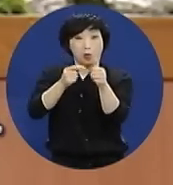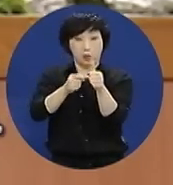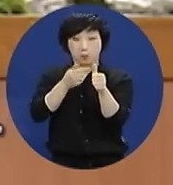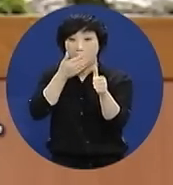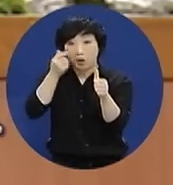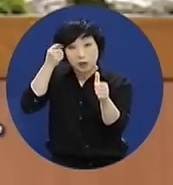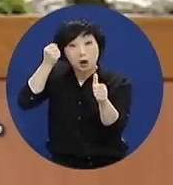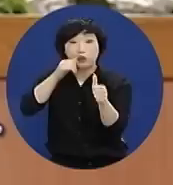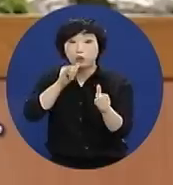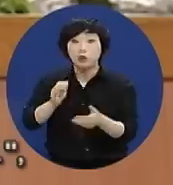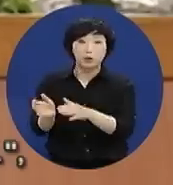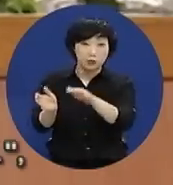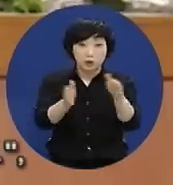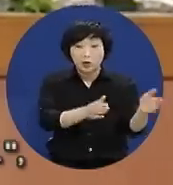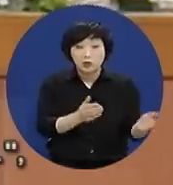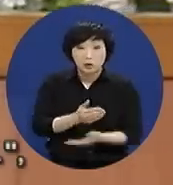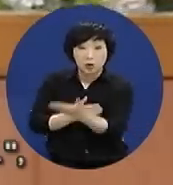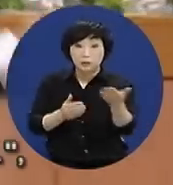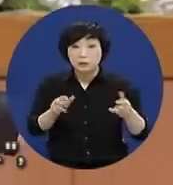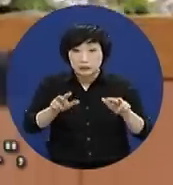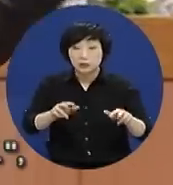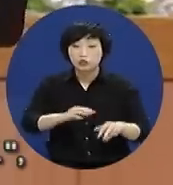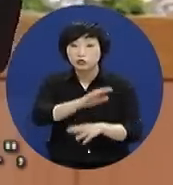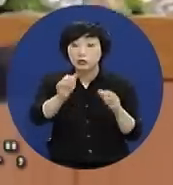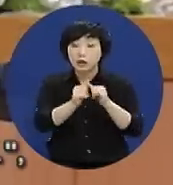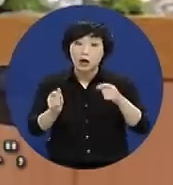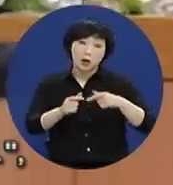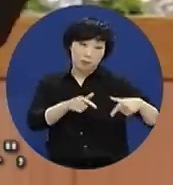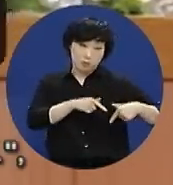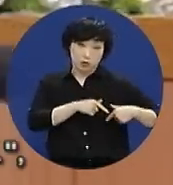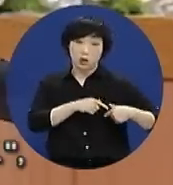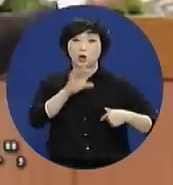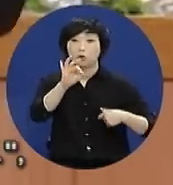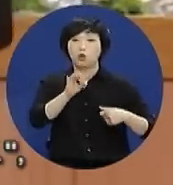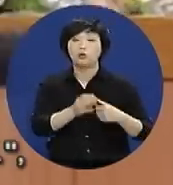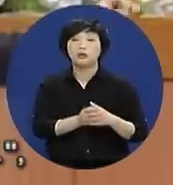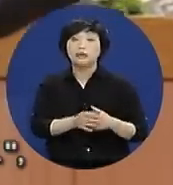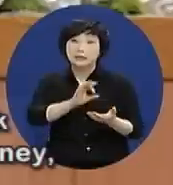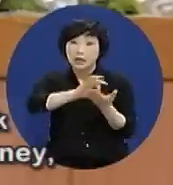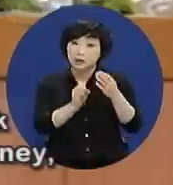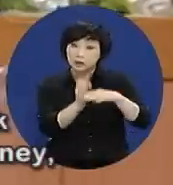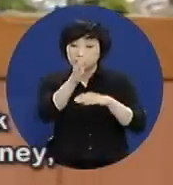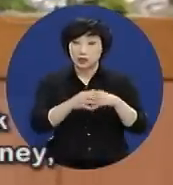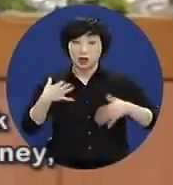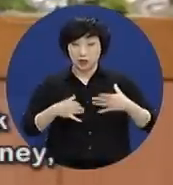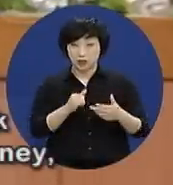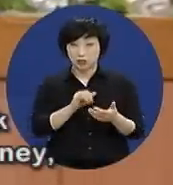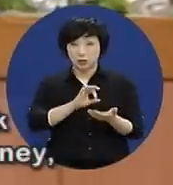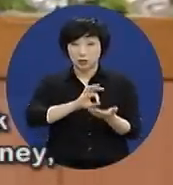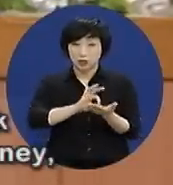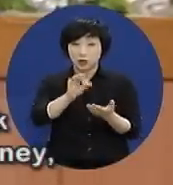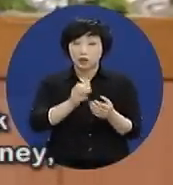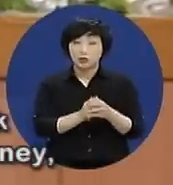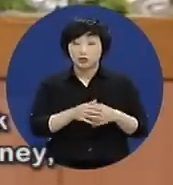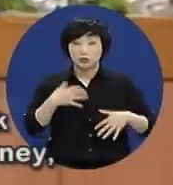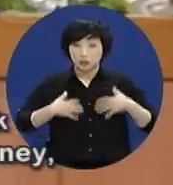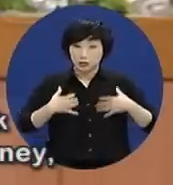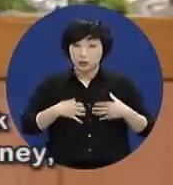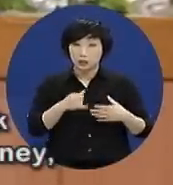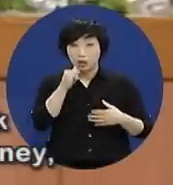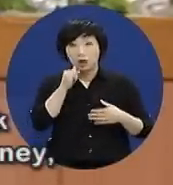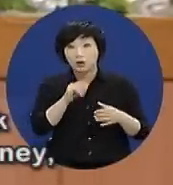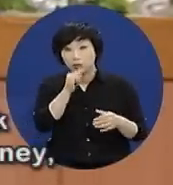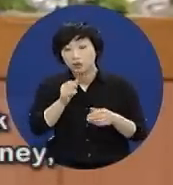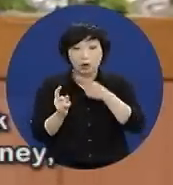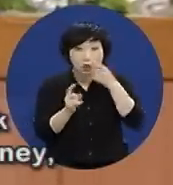も人間に名お金贅沢落快楽との人より